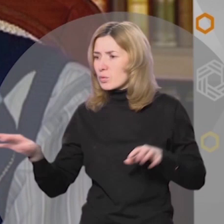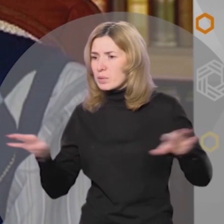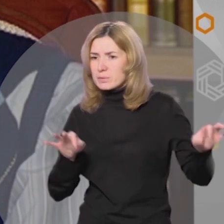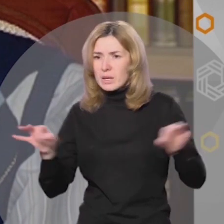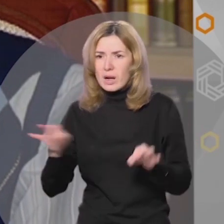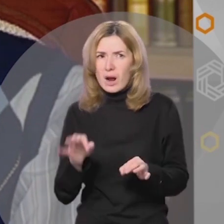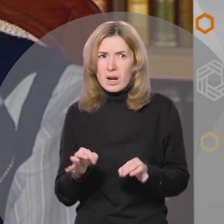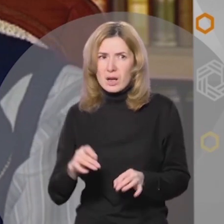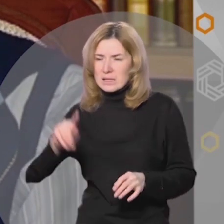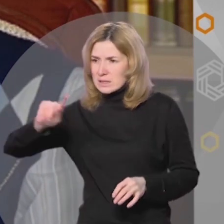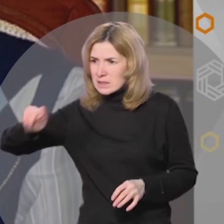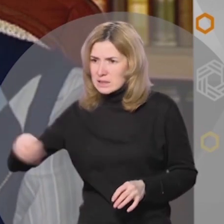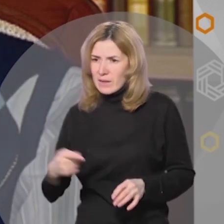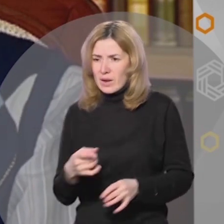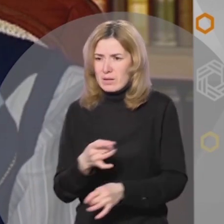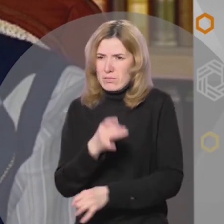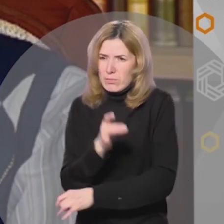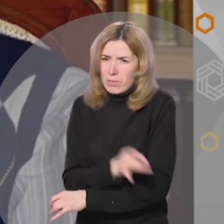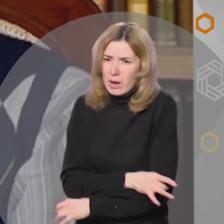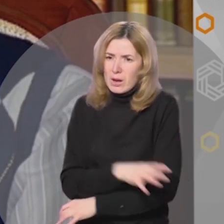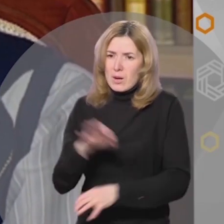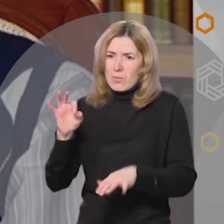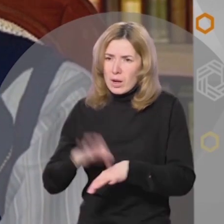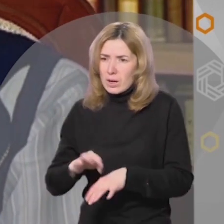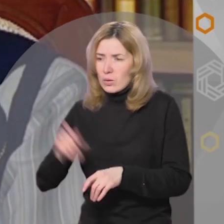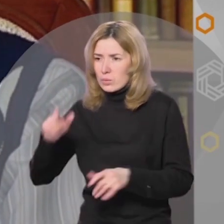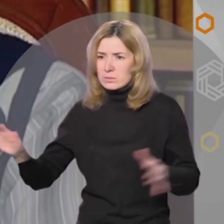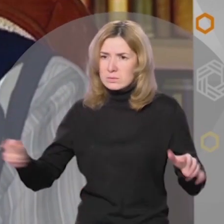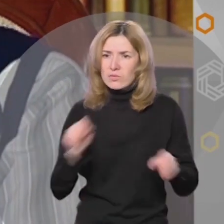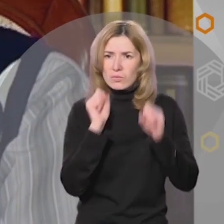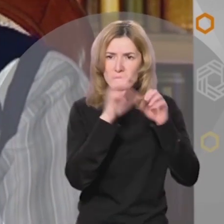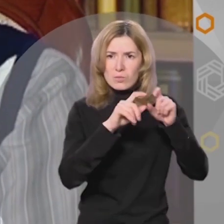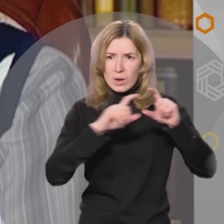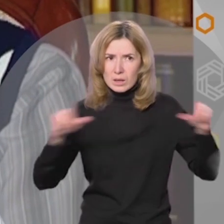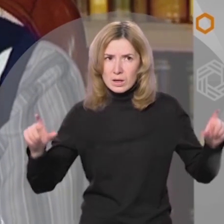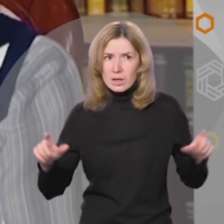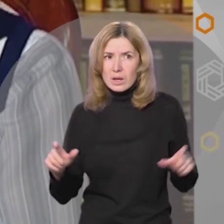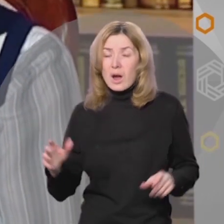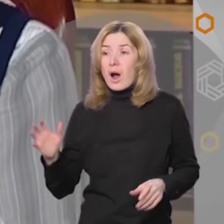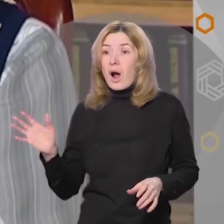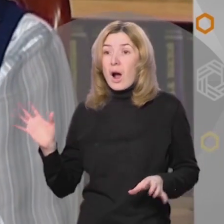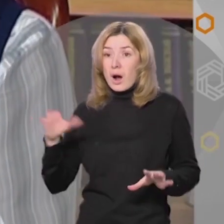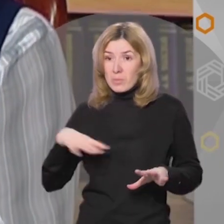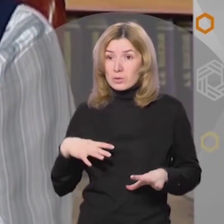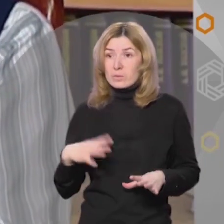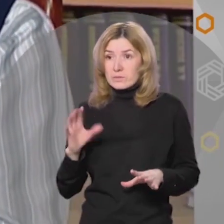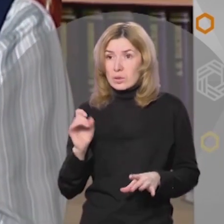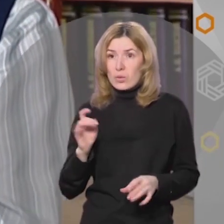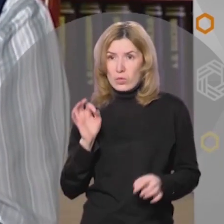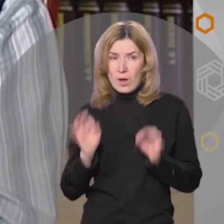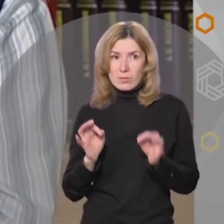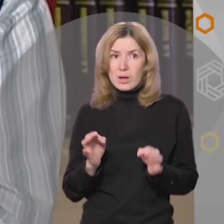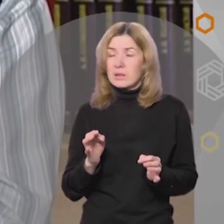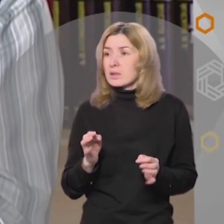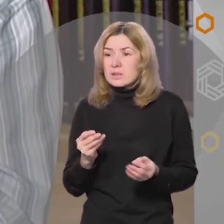и доставляли в больницы страждущих и больных. Однако средств на нормальное содержание больниц